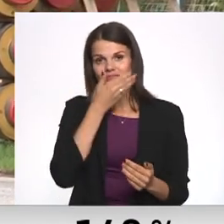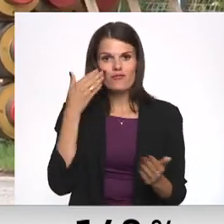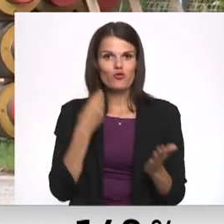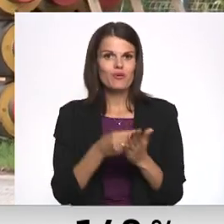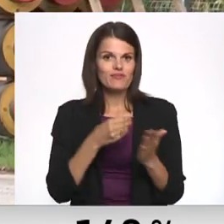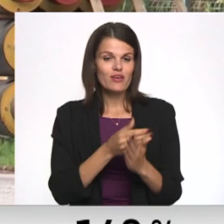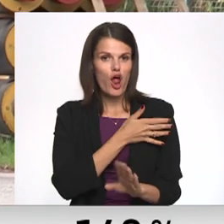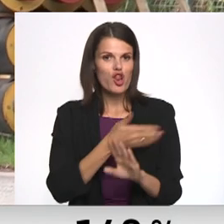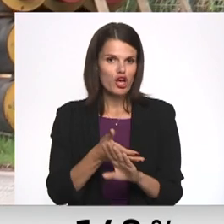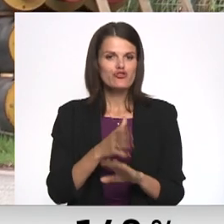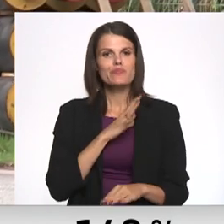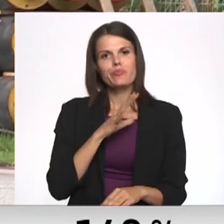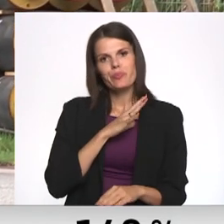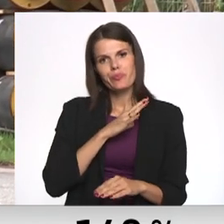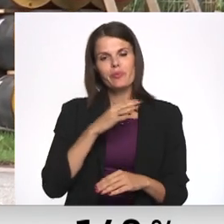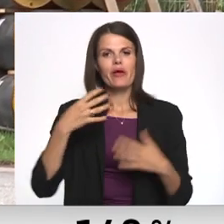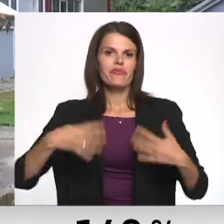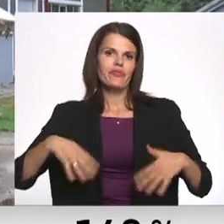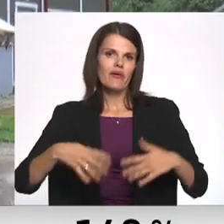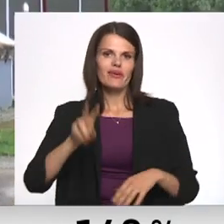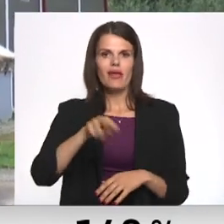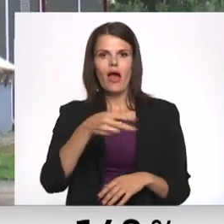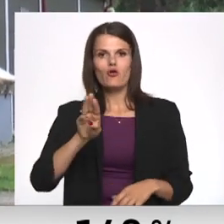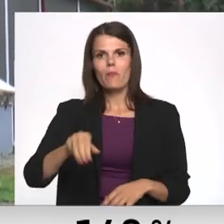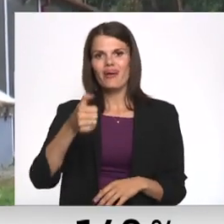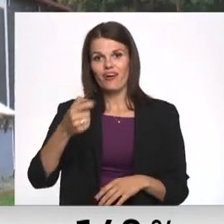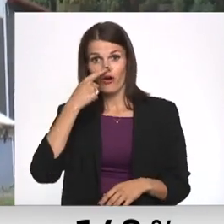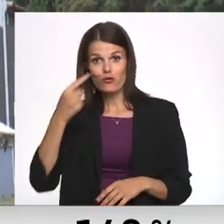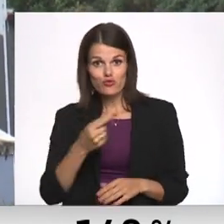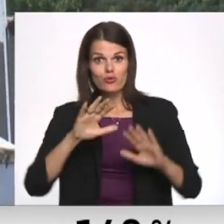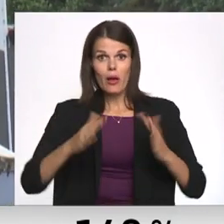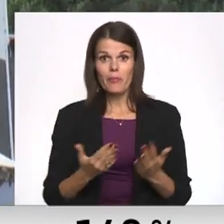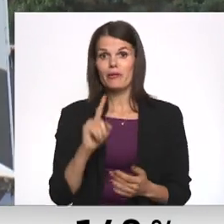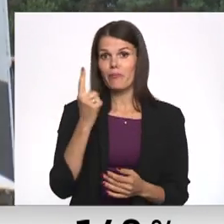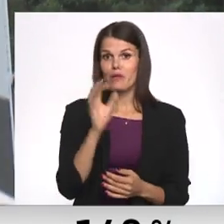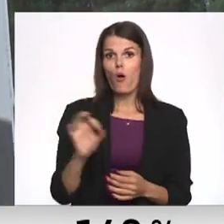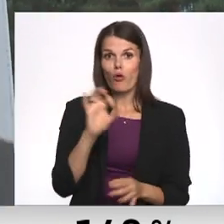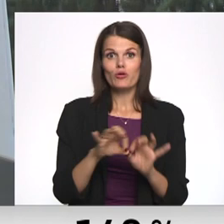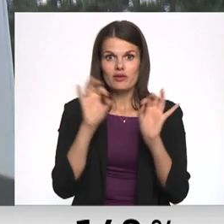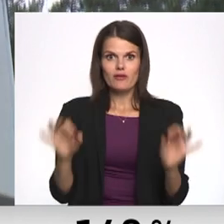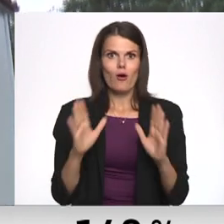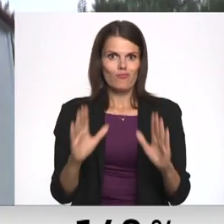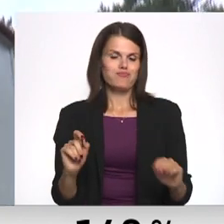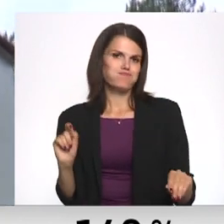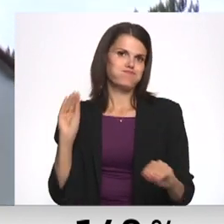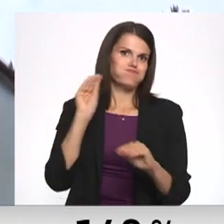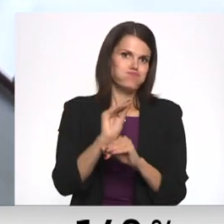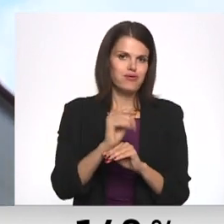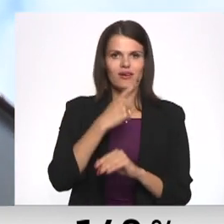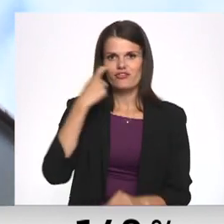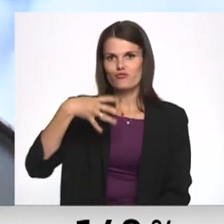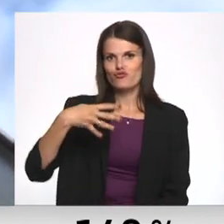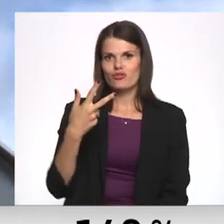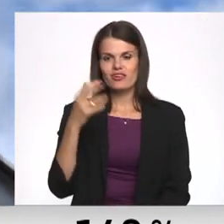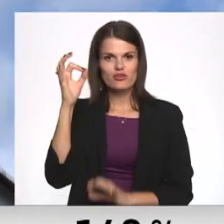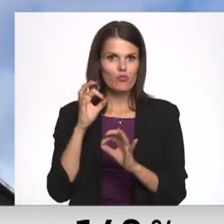tarifs līdz šim vien nedaudz pārsniedz 90 eiro par megavatstundu, bet jau no 1. Oktobra tas palielināsies par